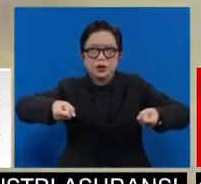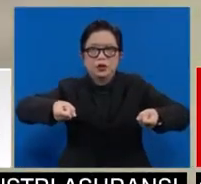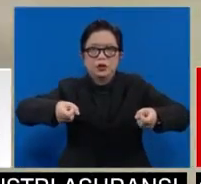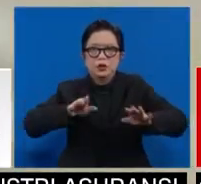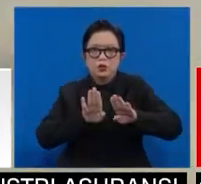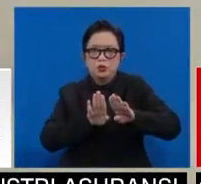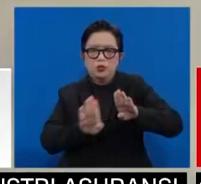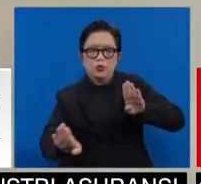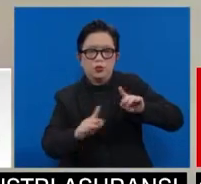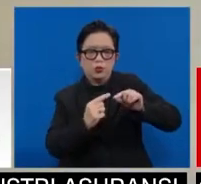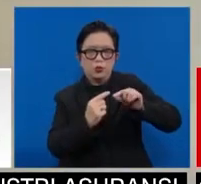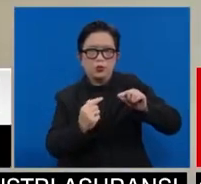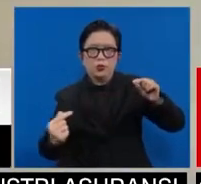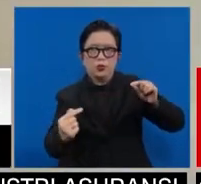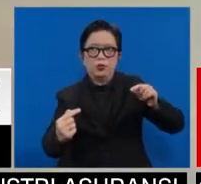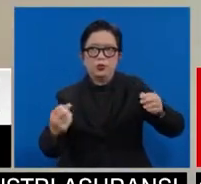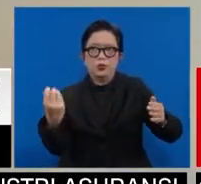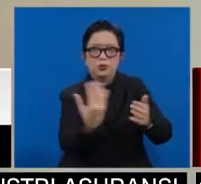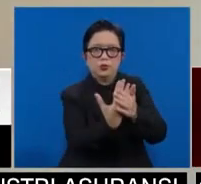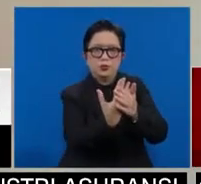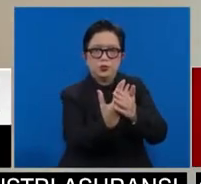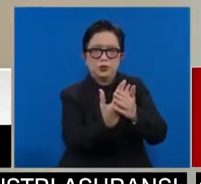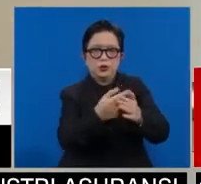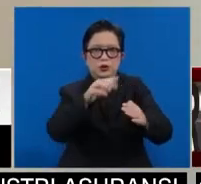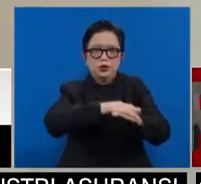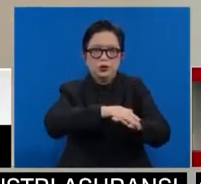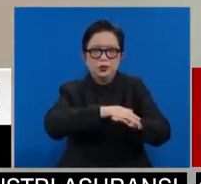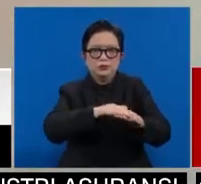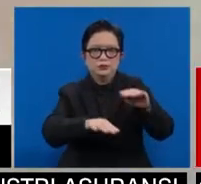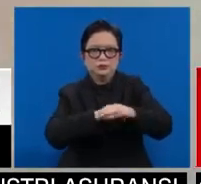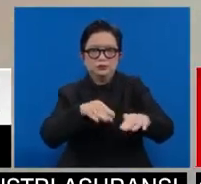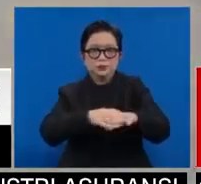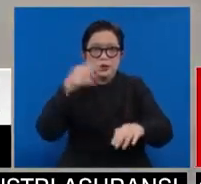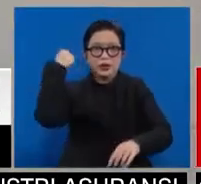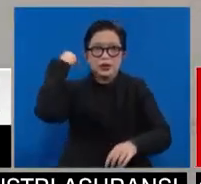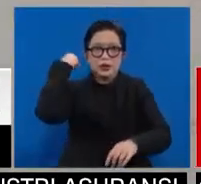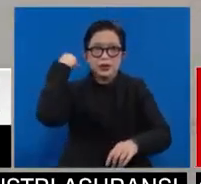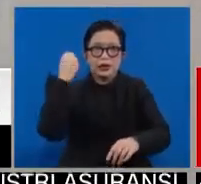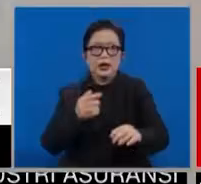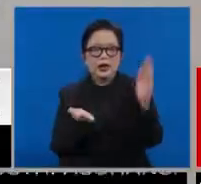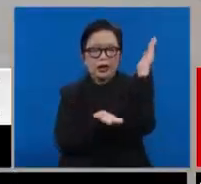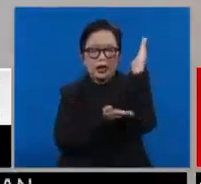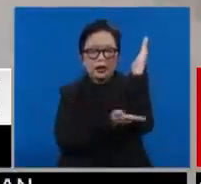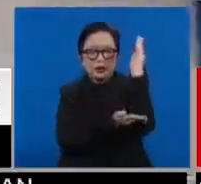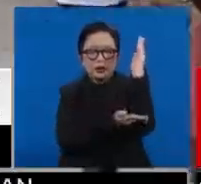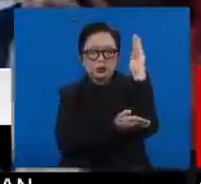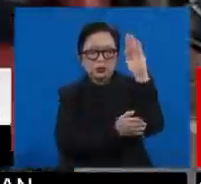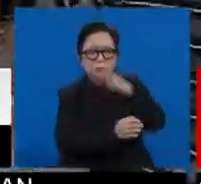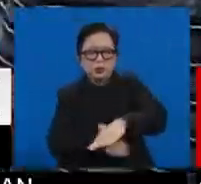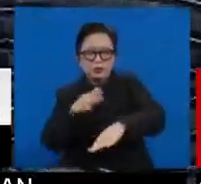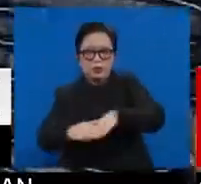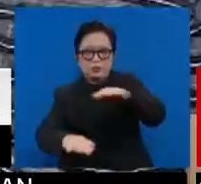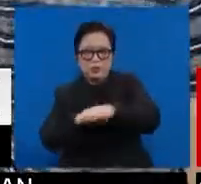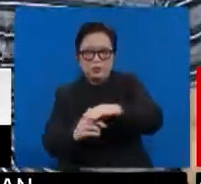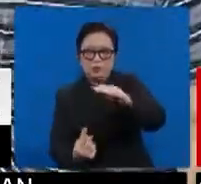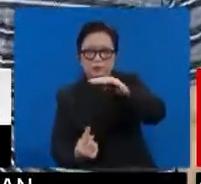ini menewaskan seorang pejalan kaki. Korban tertimpa muatan kayu palet yang tumpah. Warga Aji Barang Wetan ini meninggal di lokasi